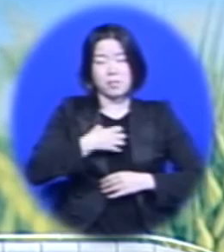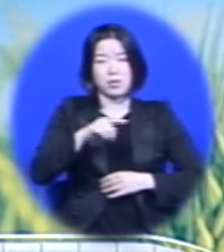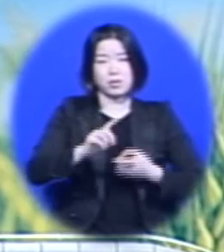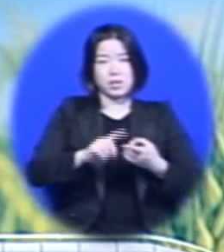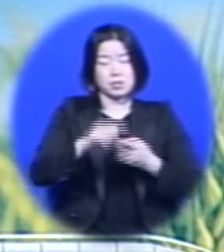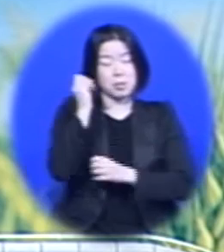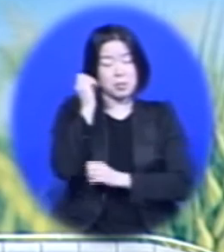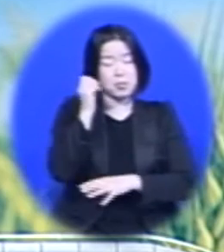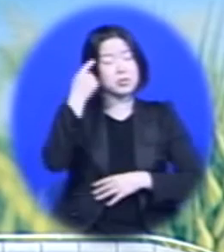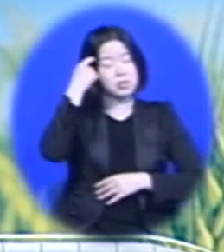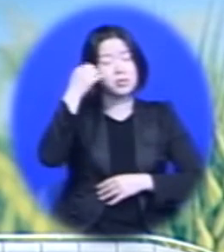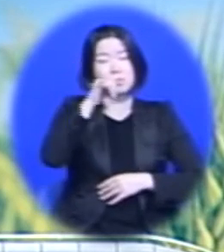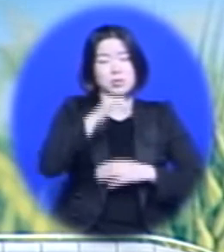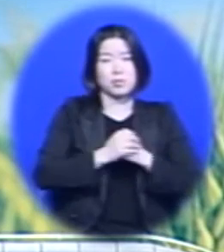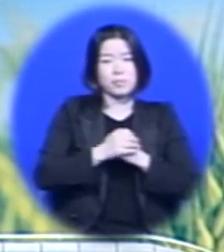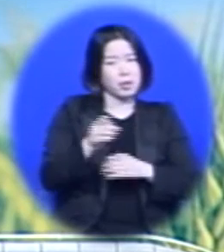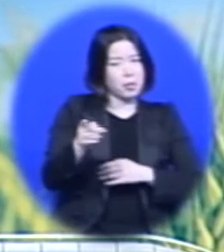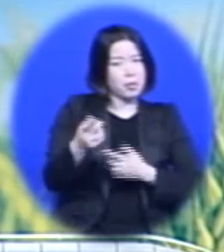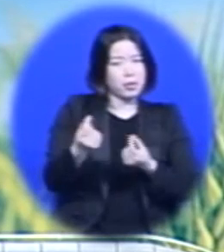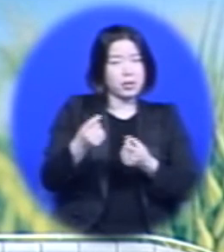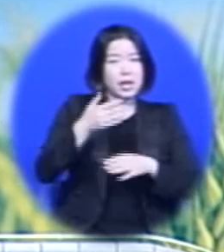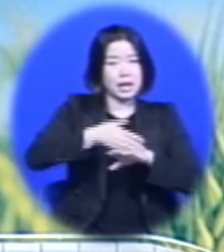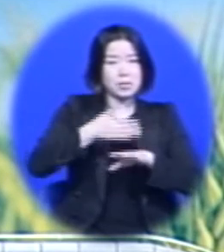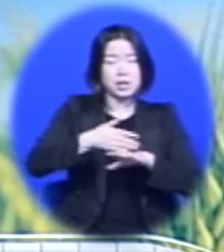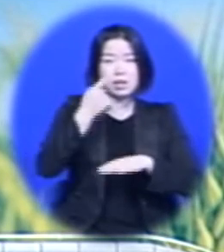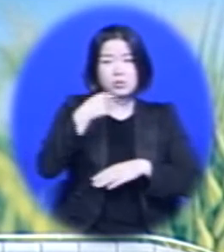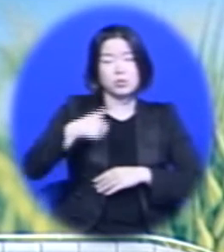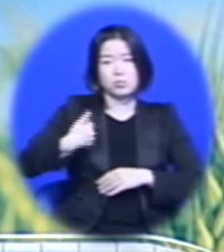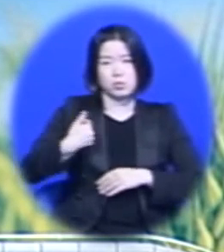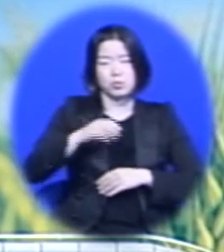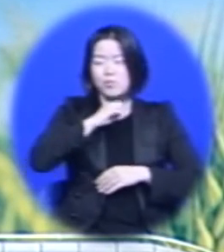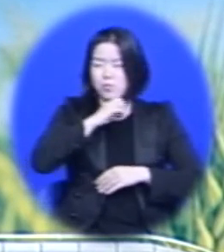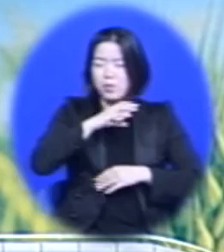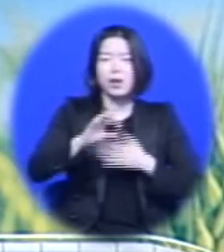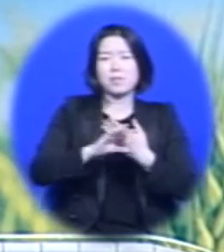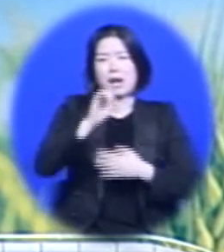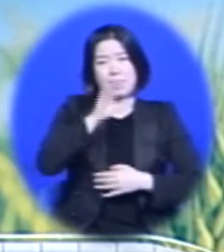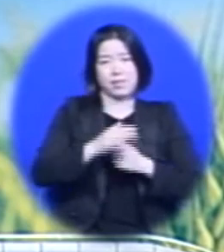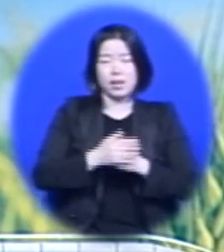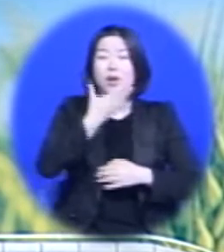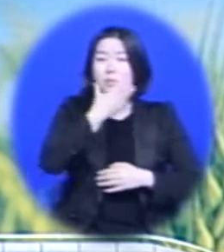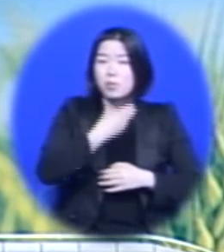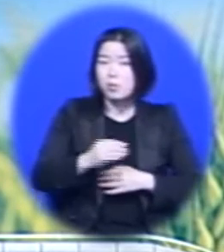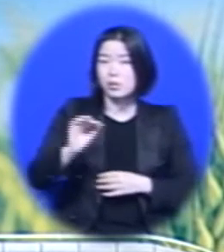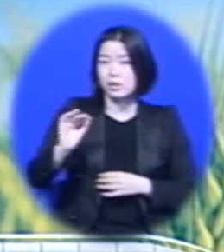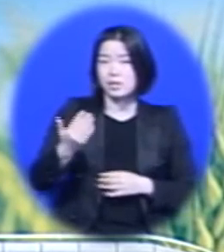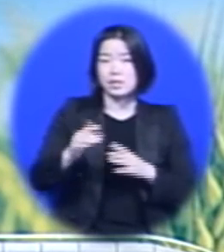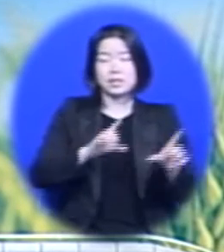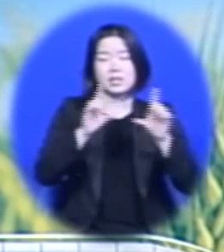느낍니다. 저렇게 감사할 줄 모르고 늘 불평하면 안 되는데, 복된 삶을 살 수